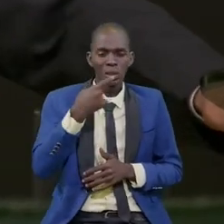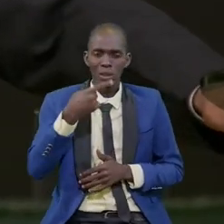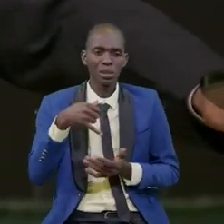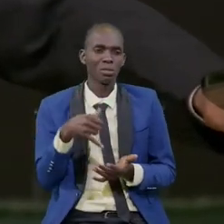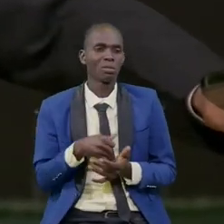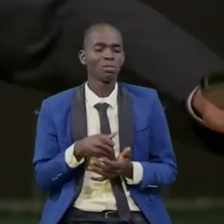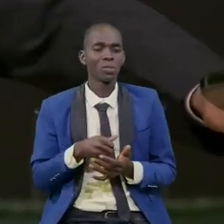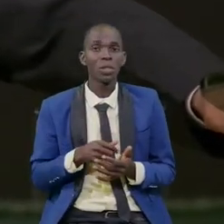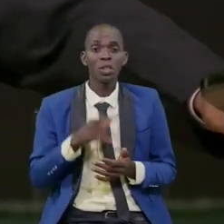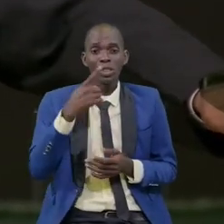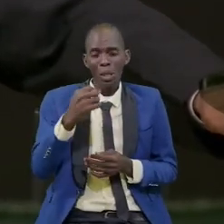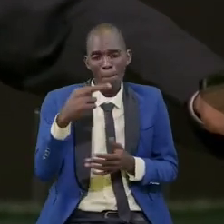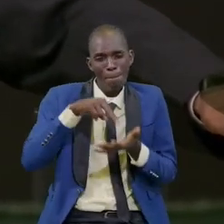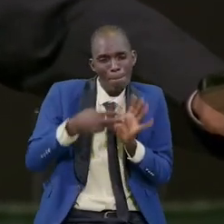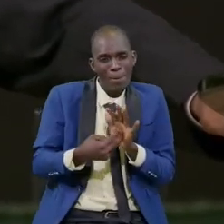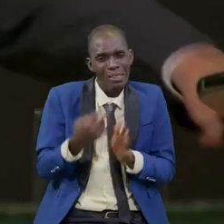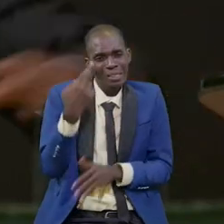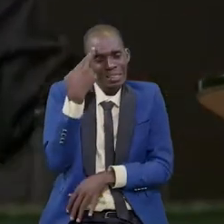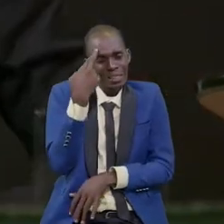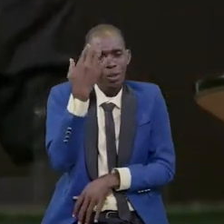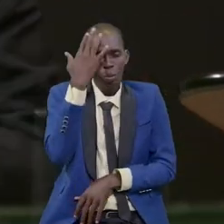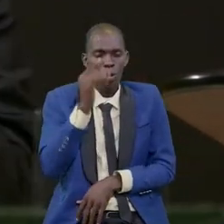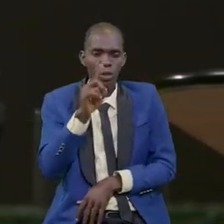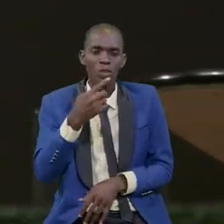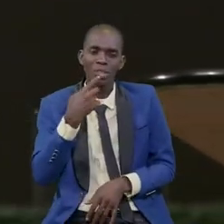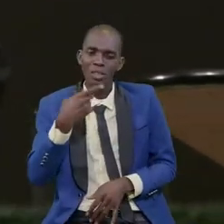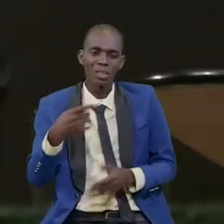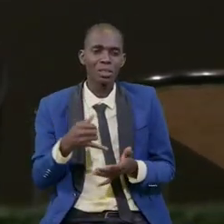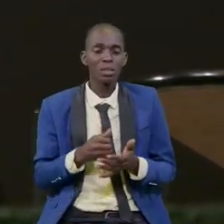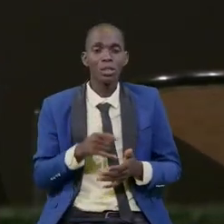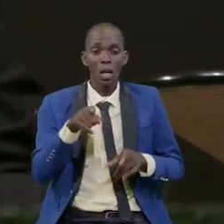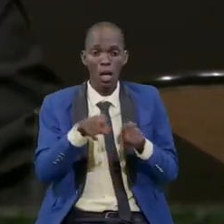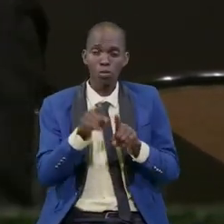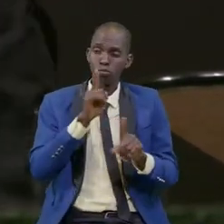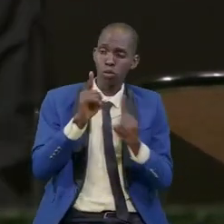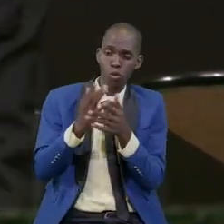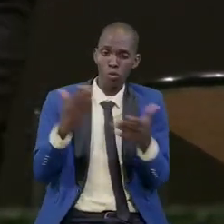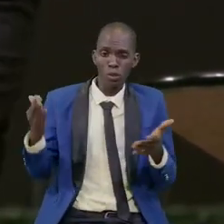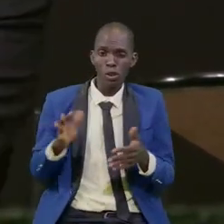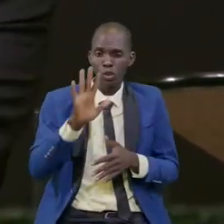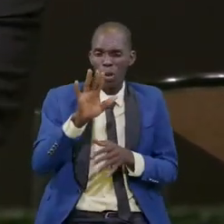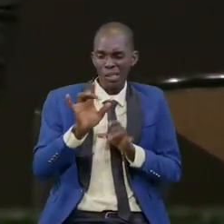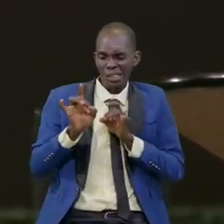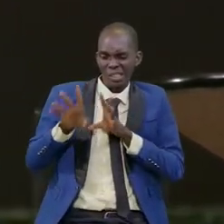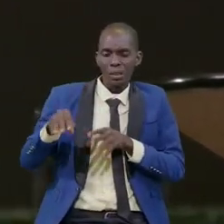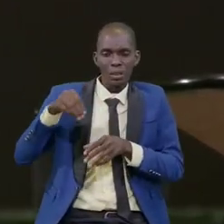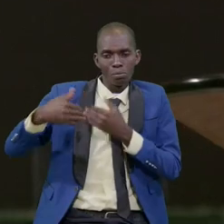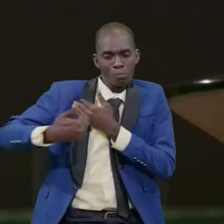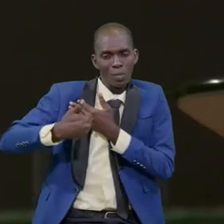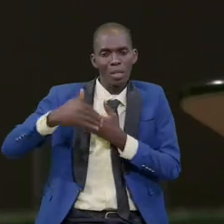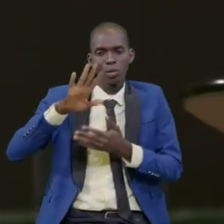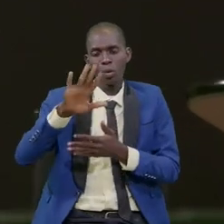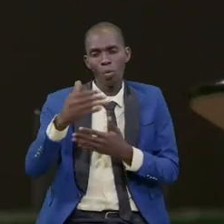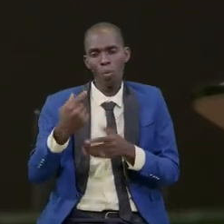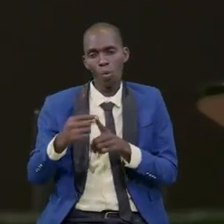parole. Il connaît le projet, le complot, la haine et la racine de la parole